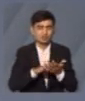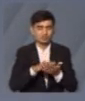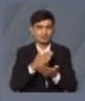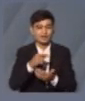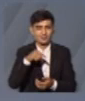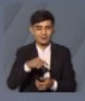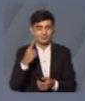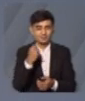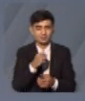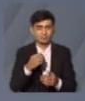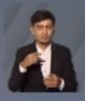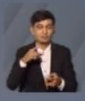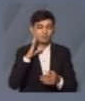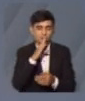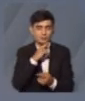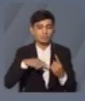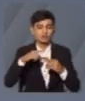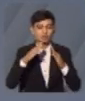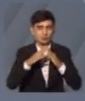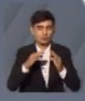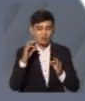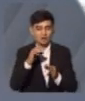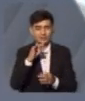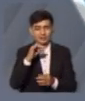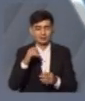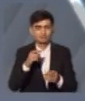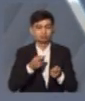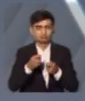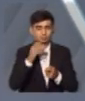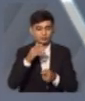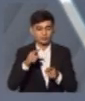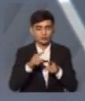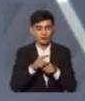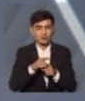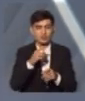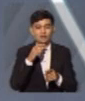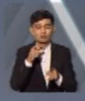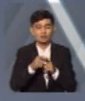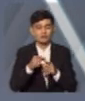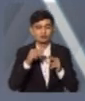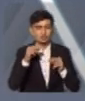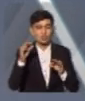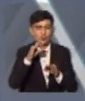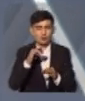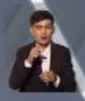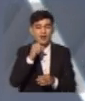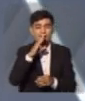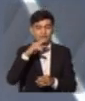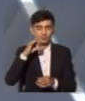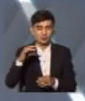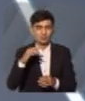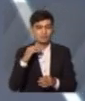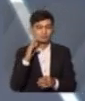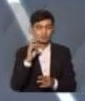аптада анашым біз үйдеміз бағдарламасын Ирина Советжанқызы жүргізді. Өйткені сөздің шыны керек бағдарламасының авторы үшін